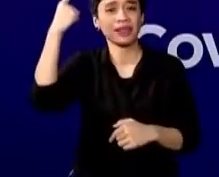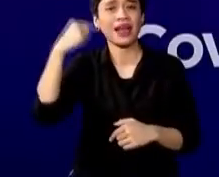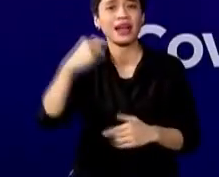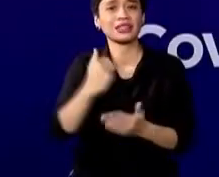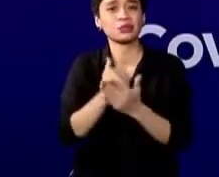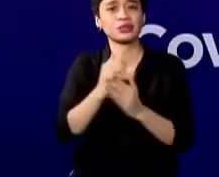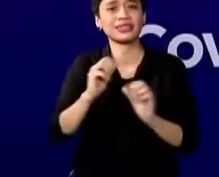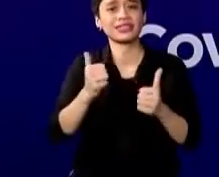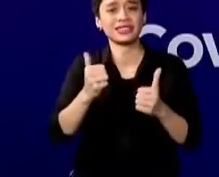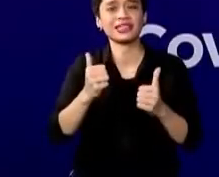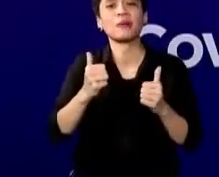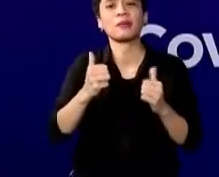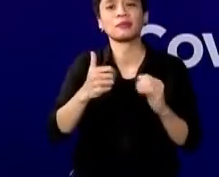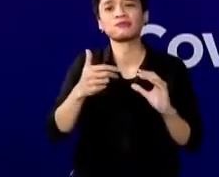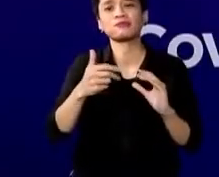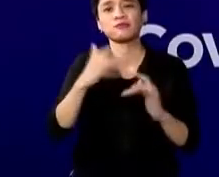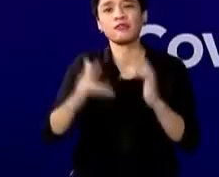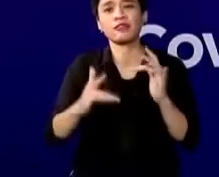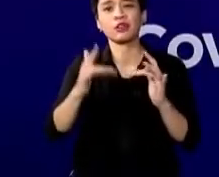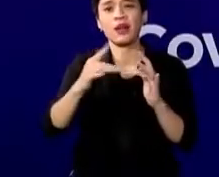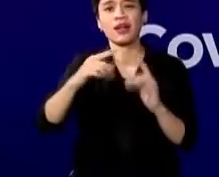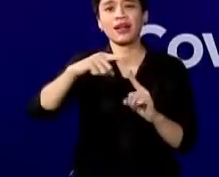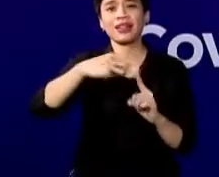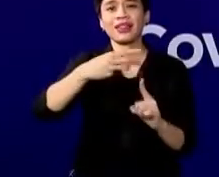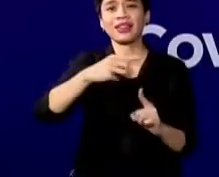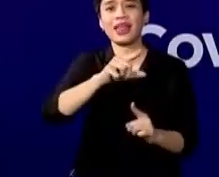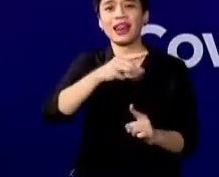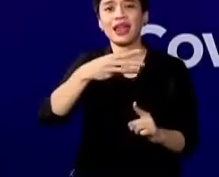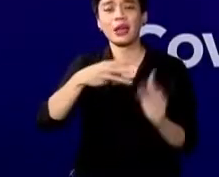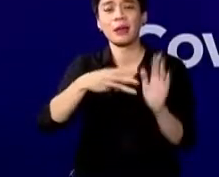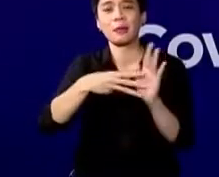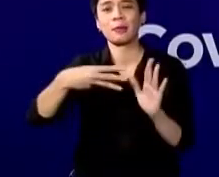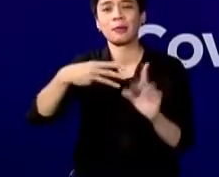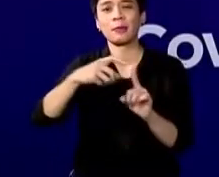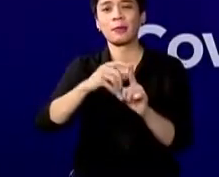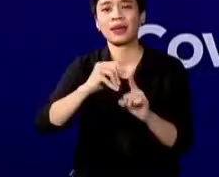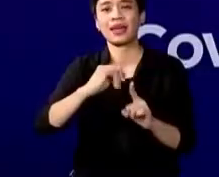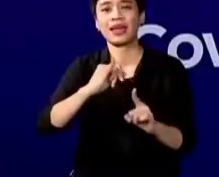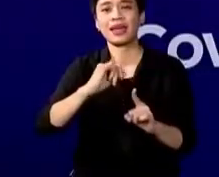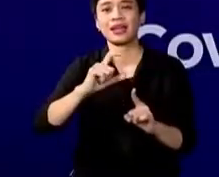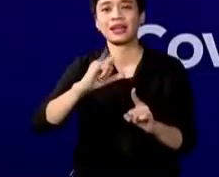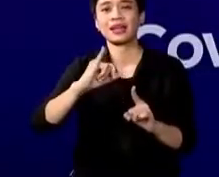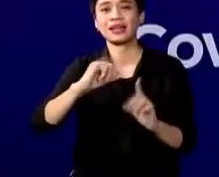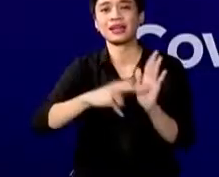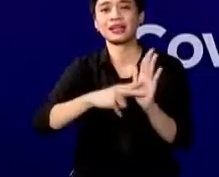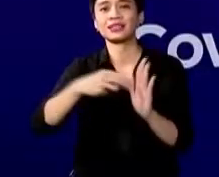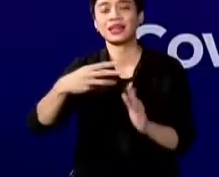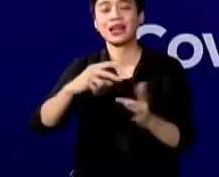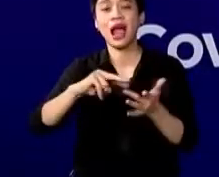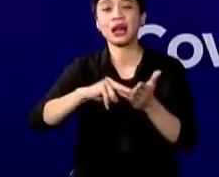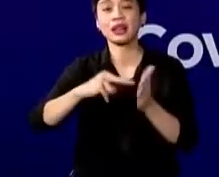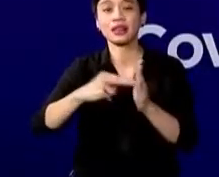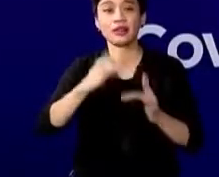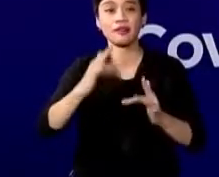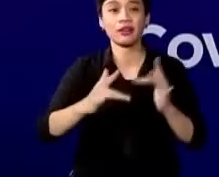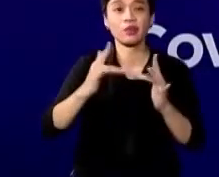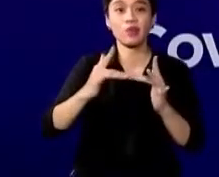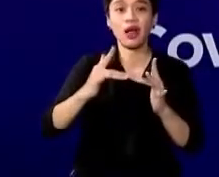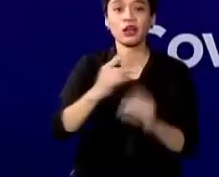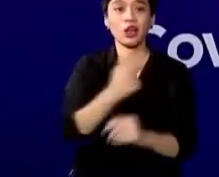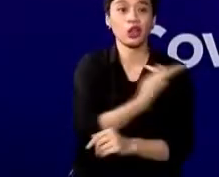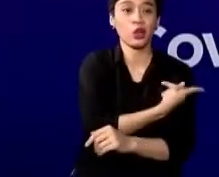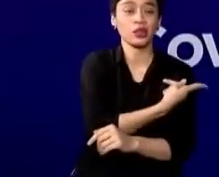jadi telemedicine juga adalah salah satu instrumen di mana masyarakat bisa berkonsultasi sehingga